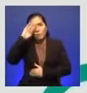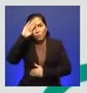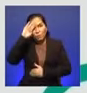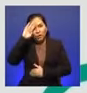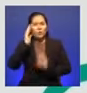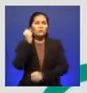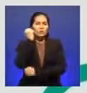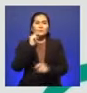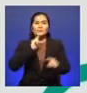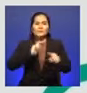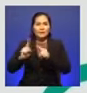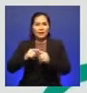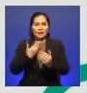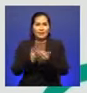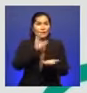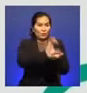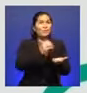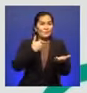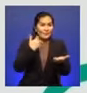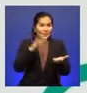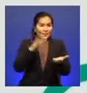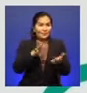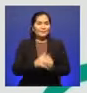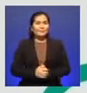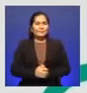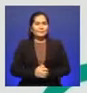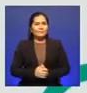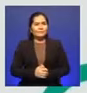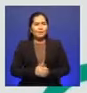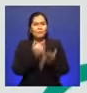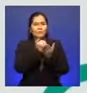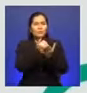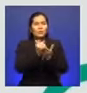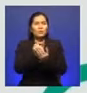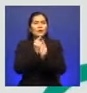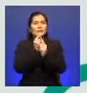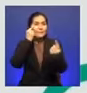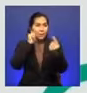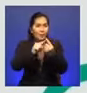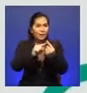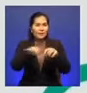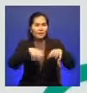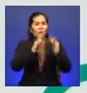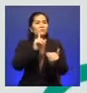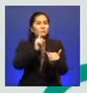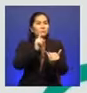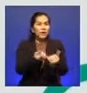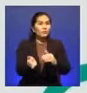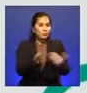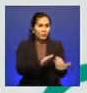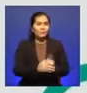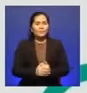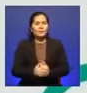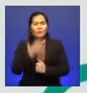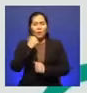นะครับพอเรามีกองทุนเหล่านี้ก็กองทุนแต่ละกองทุนก็จะไปช่วยในเรื่องของการจัดการศพนะครับบางคนอย่างน้อยเรามีกติกาว่